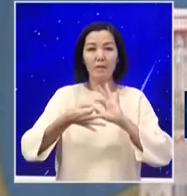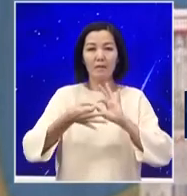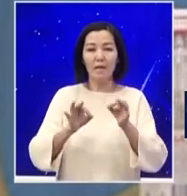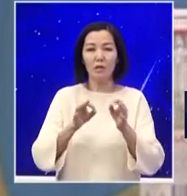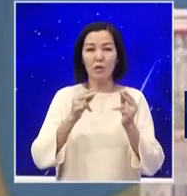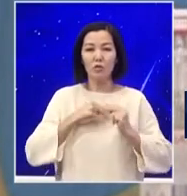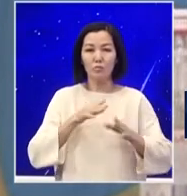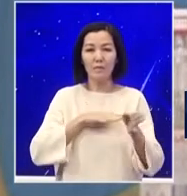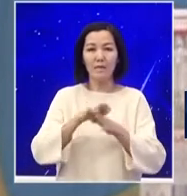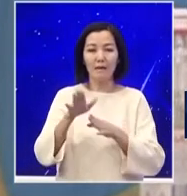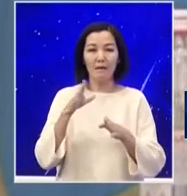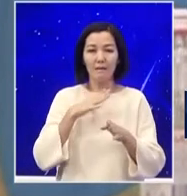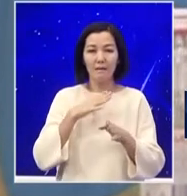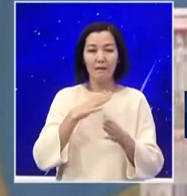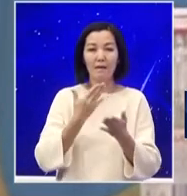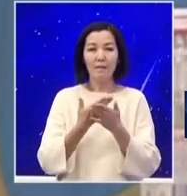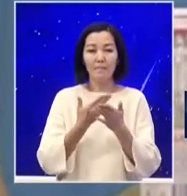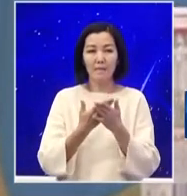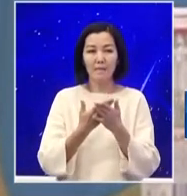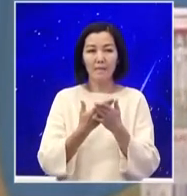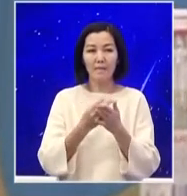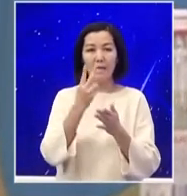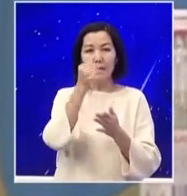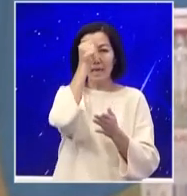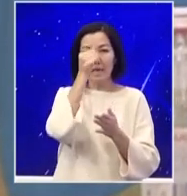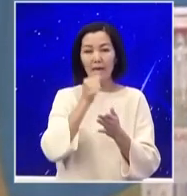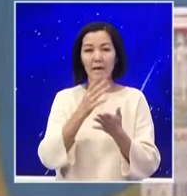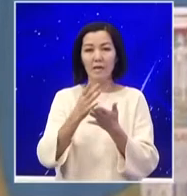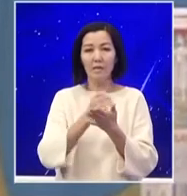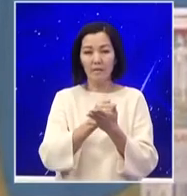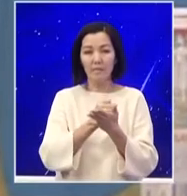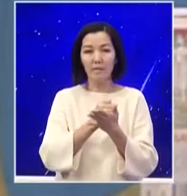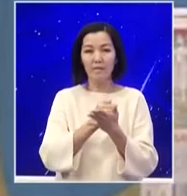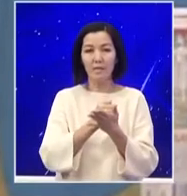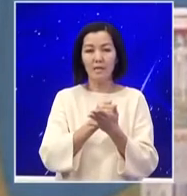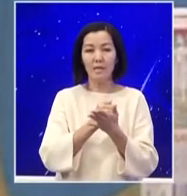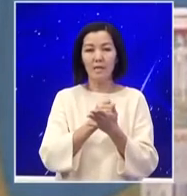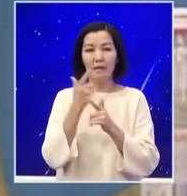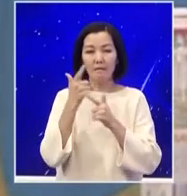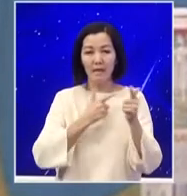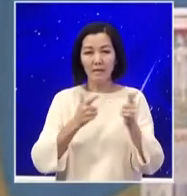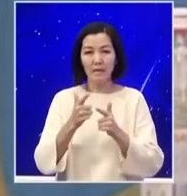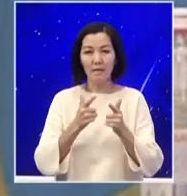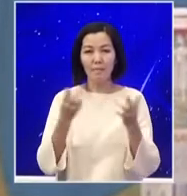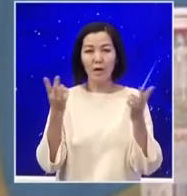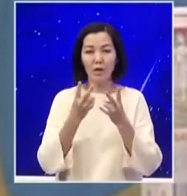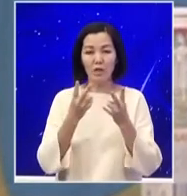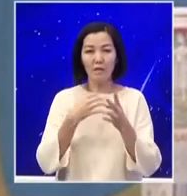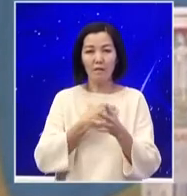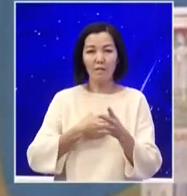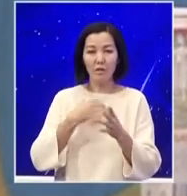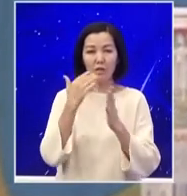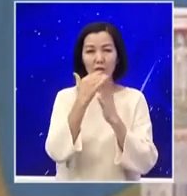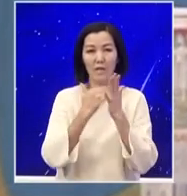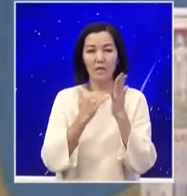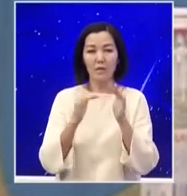атқарылды. Атап айтқанда, 2 айға жететін қор жасақталып, ең қажетті деген дәрі-дәрмектің тізімі